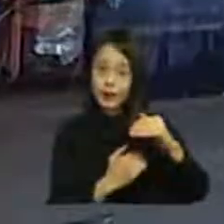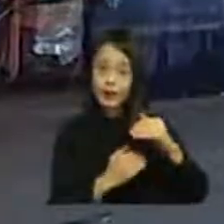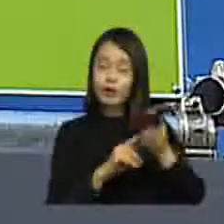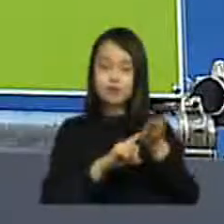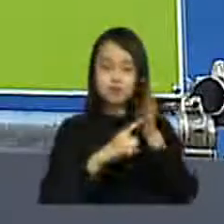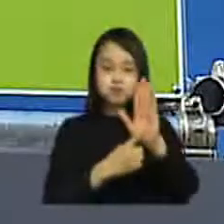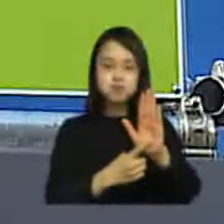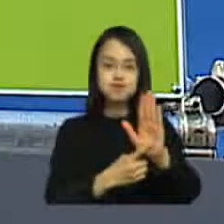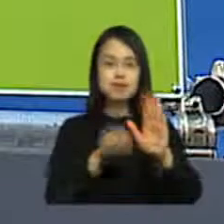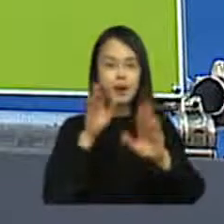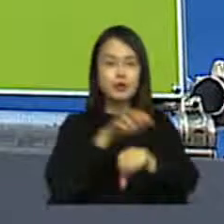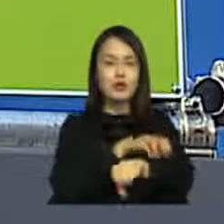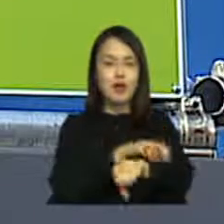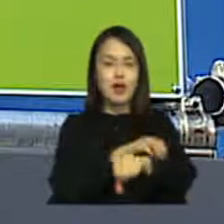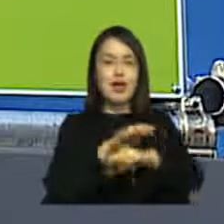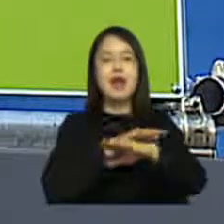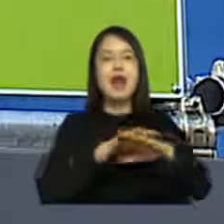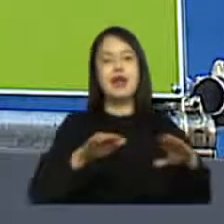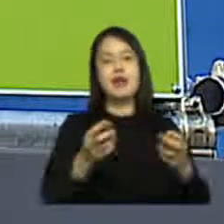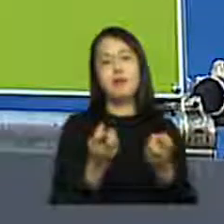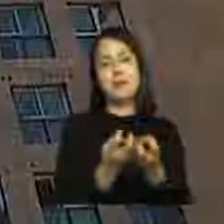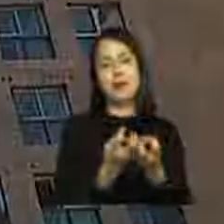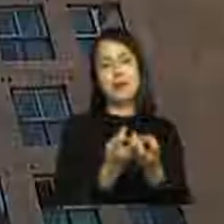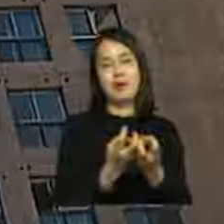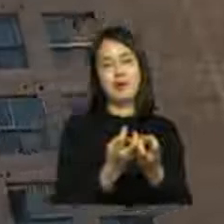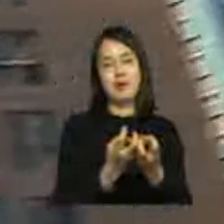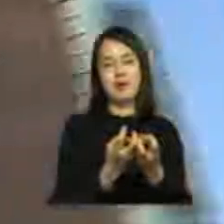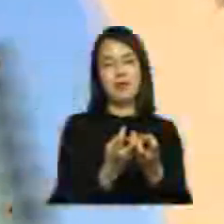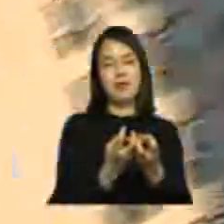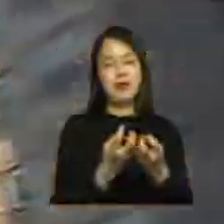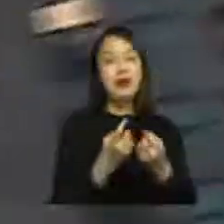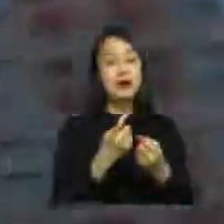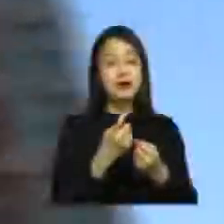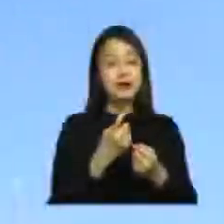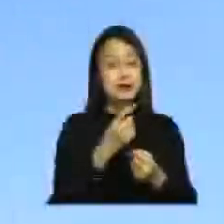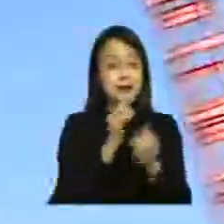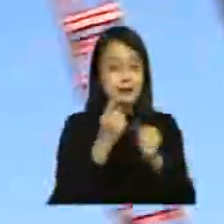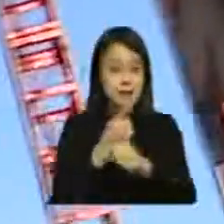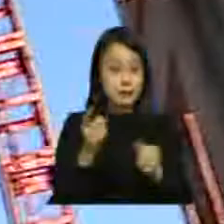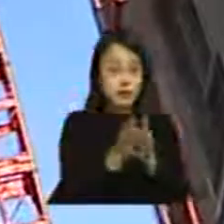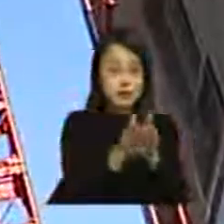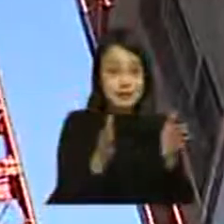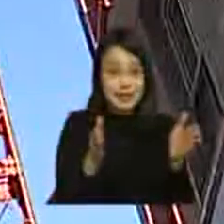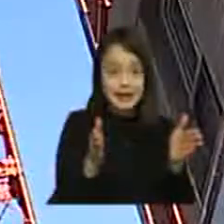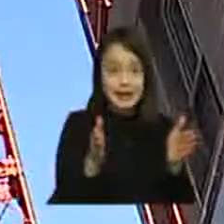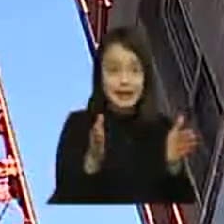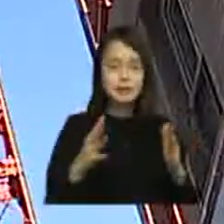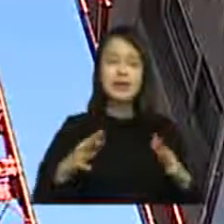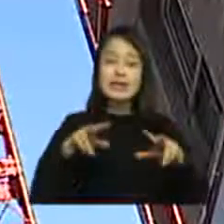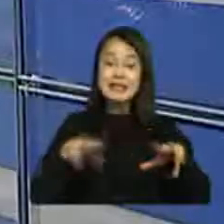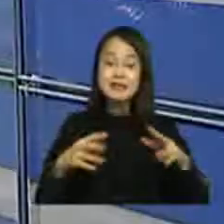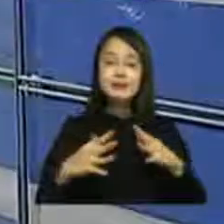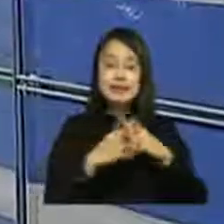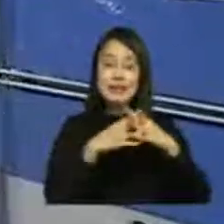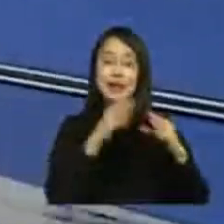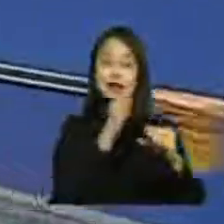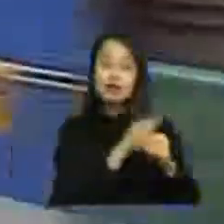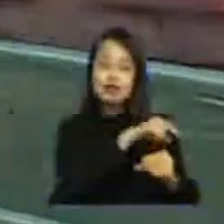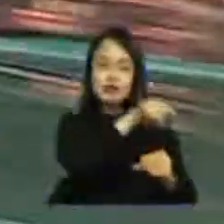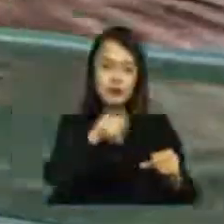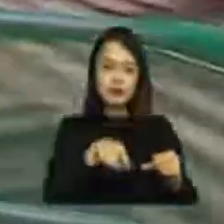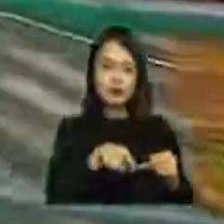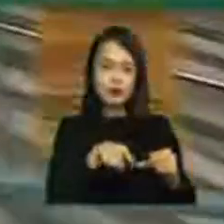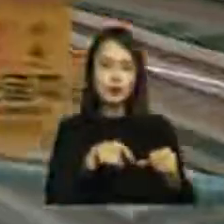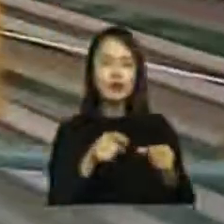방안을 앞으로 허가하는 공사 현장에 적용하고 이미 진행중인 공사 현장도 검토 해 탄력적으로 적용할 방침입니다